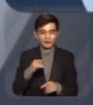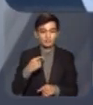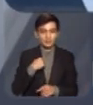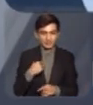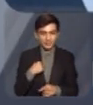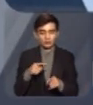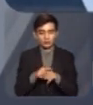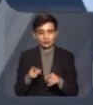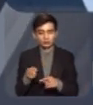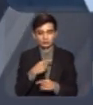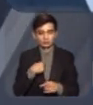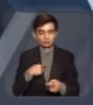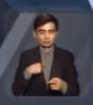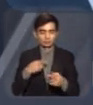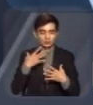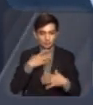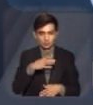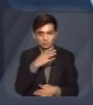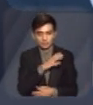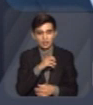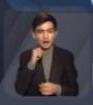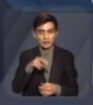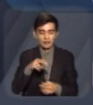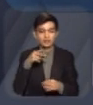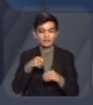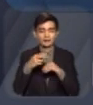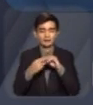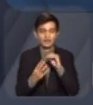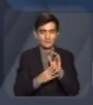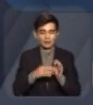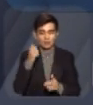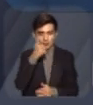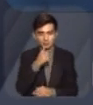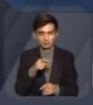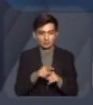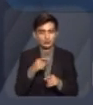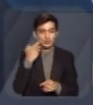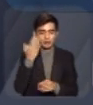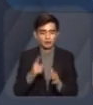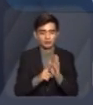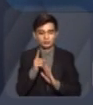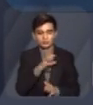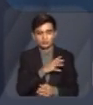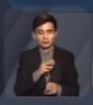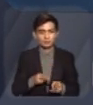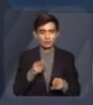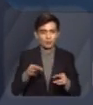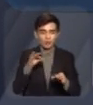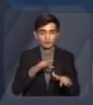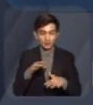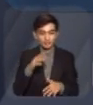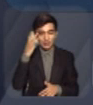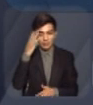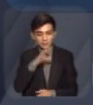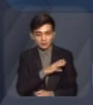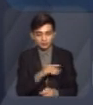делу, как сказать, привязали только уже в апреле 2019 года. То есть, когда уже возник данный преступный, как сказать,